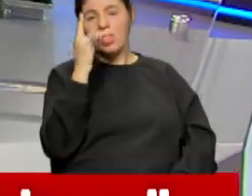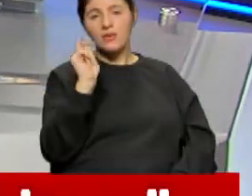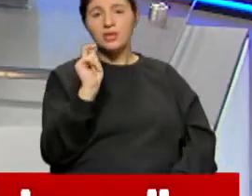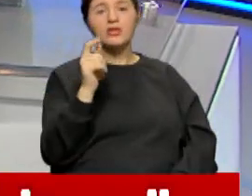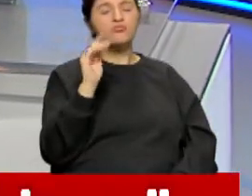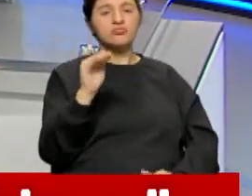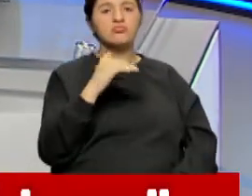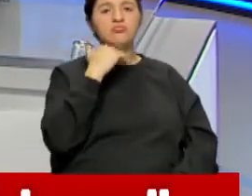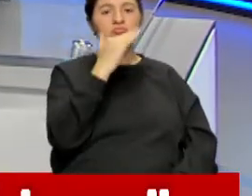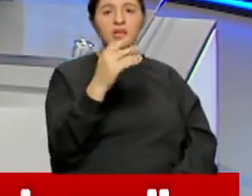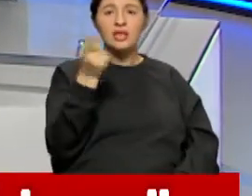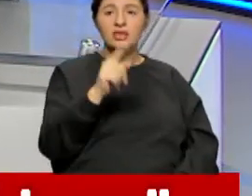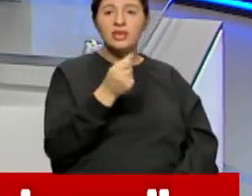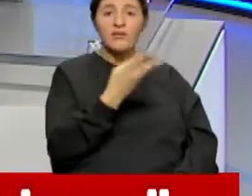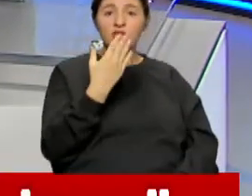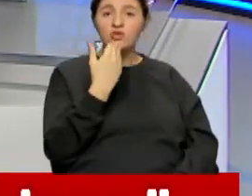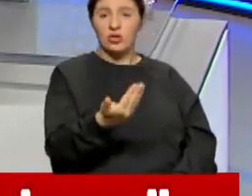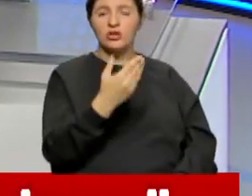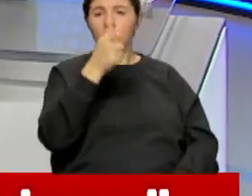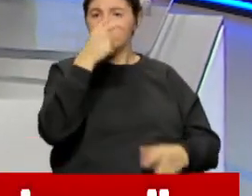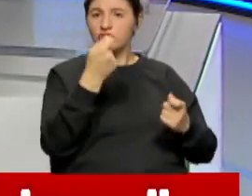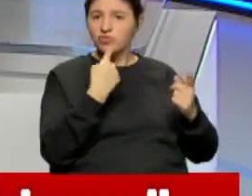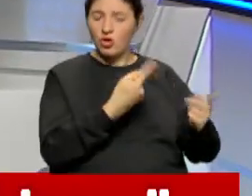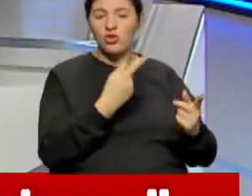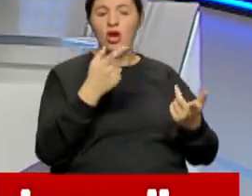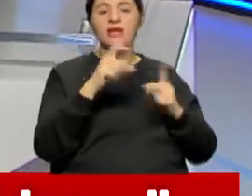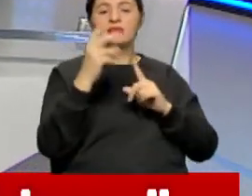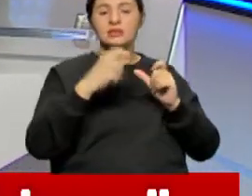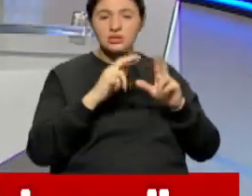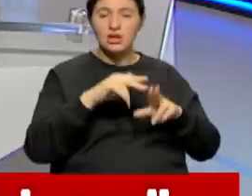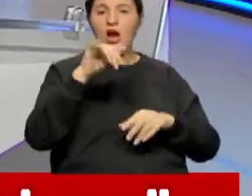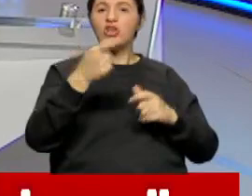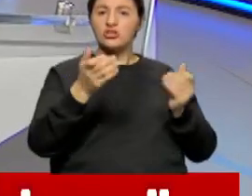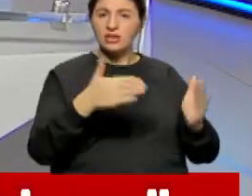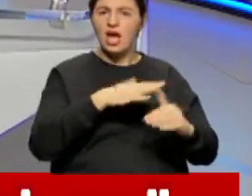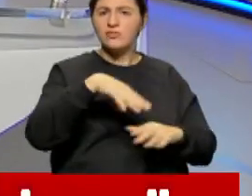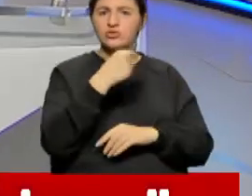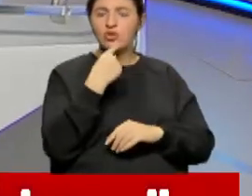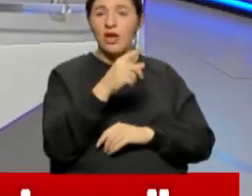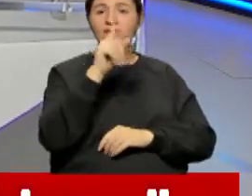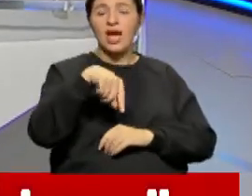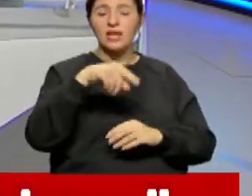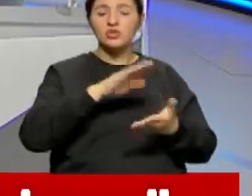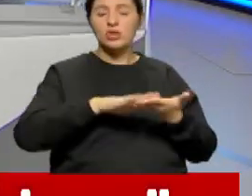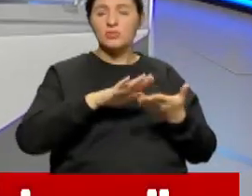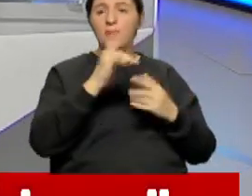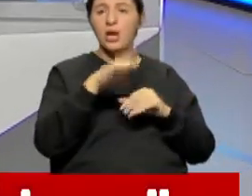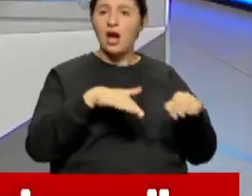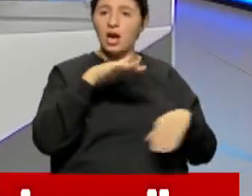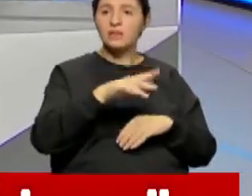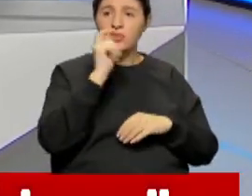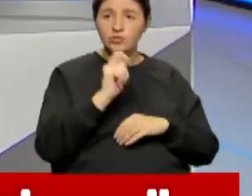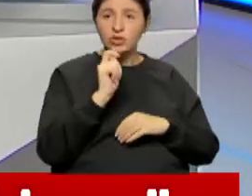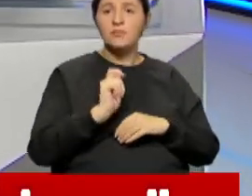uyandıramazsın defalarca söyledik türkiş'te söylüyor diskte söylüyor hakiş de söylüyor vergi düzenlemesinde bir adım